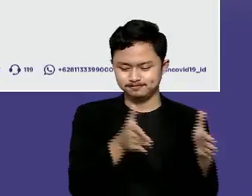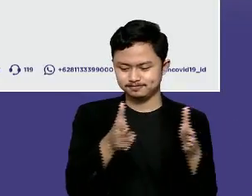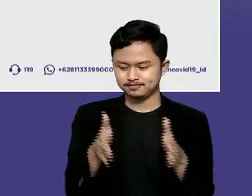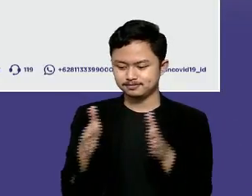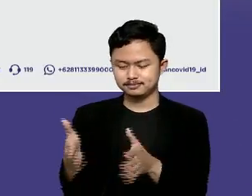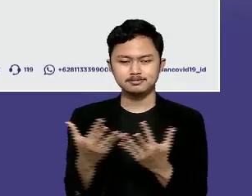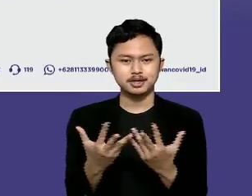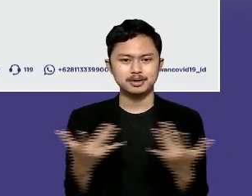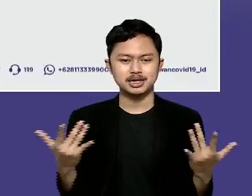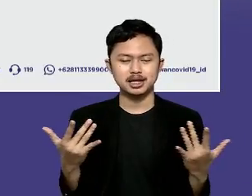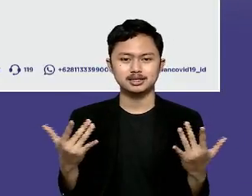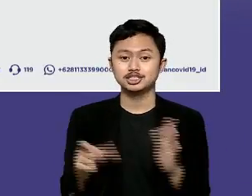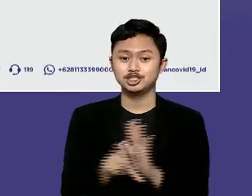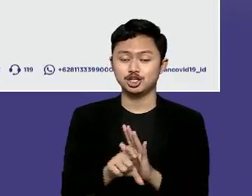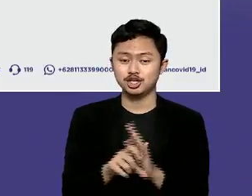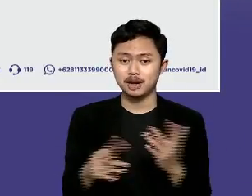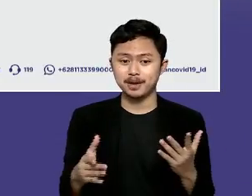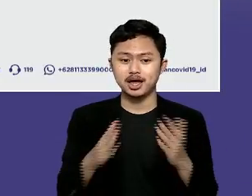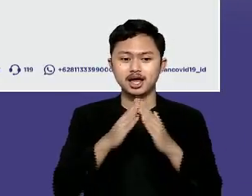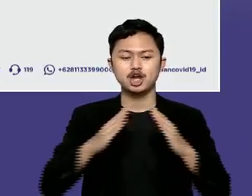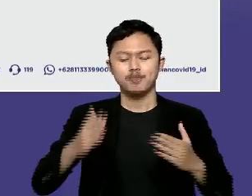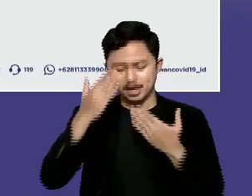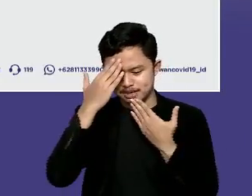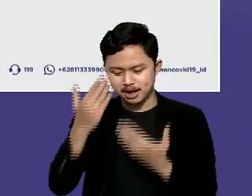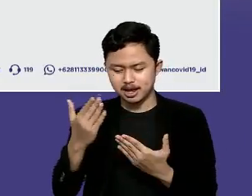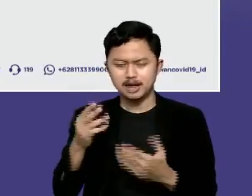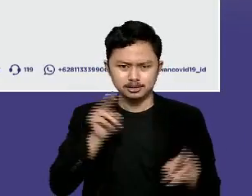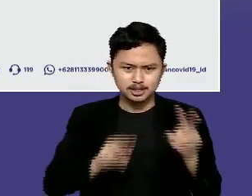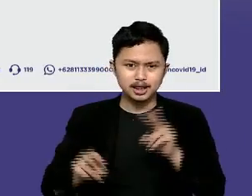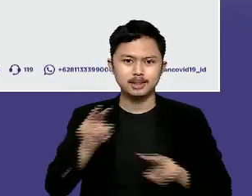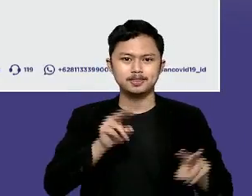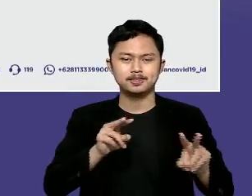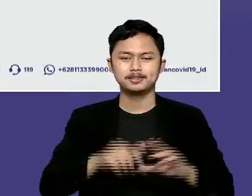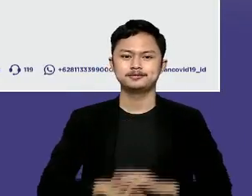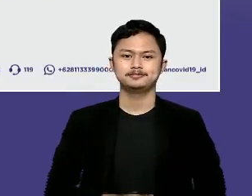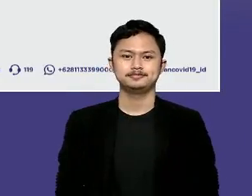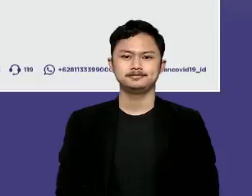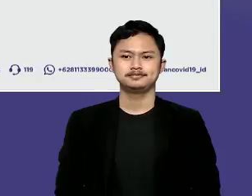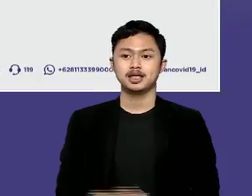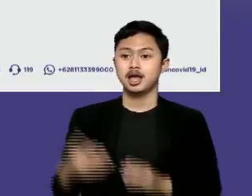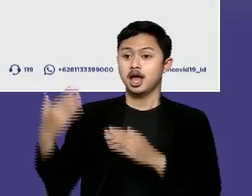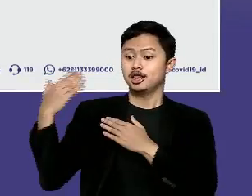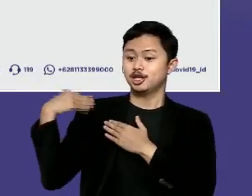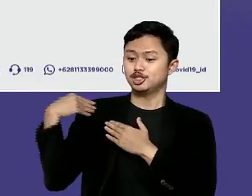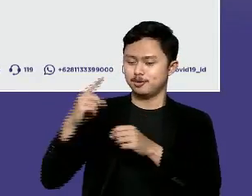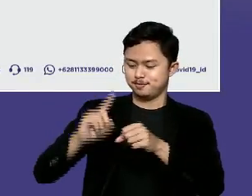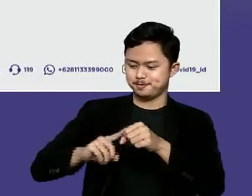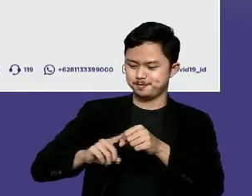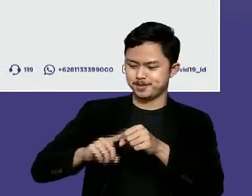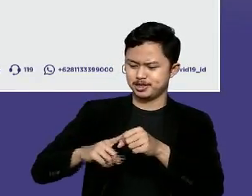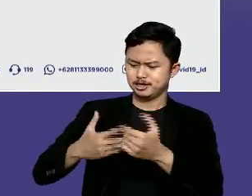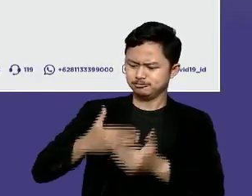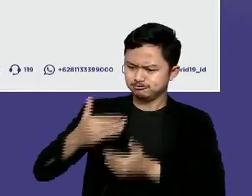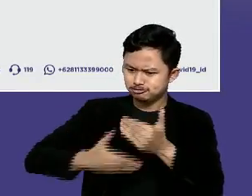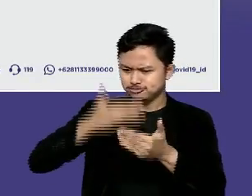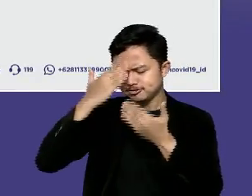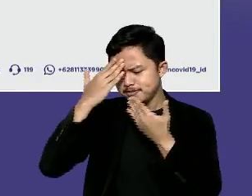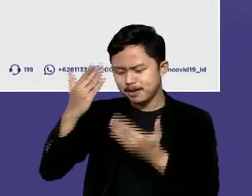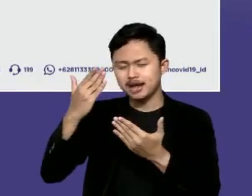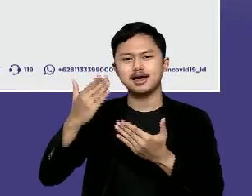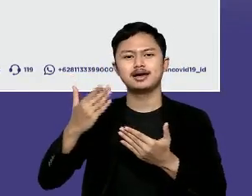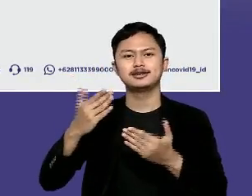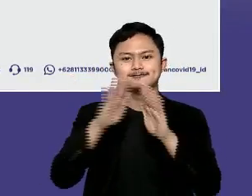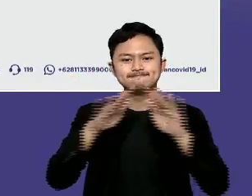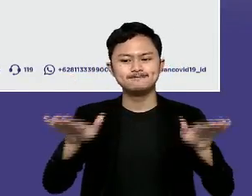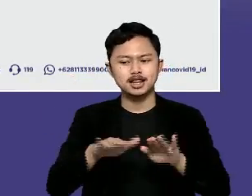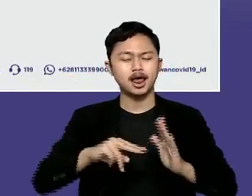masyarakat termasuk kegiatan di rumah peribadatan. Peran unsur inti pelaksana ibadah Natal